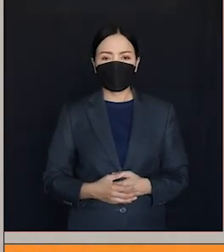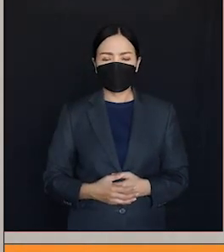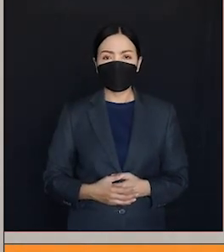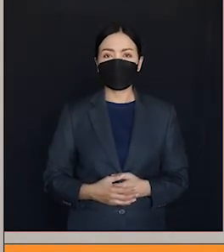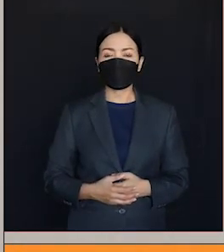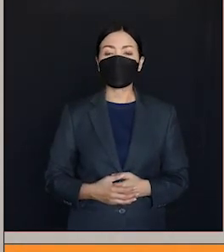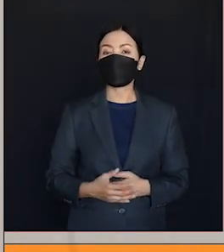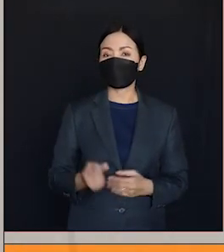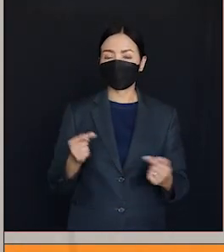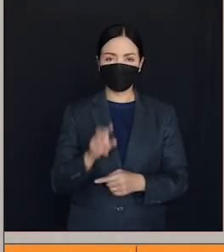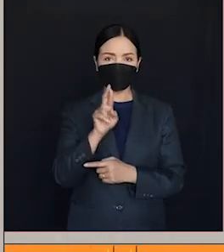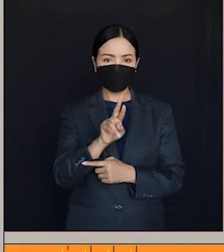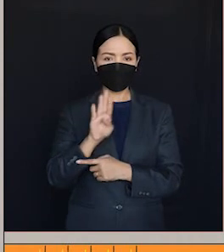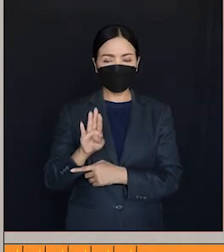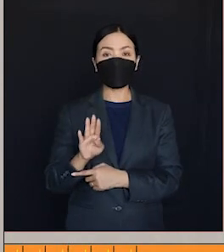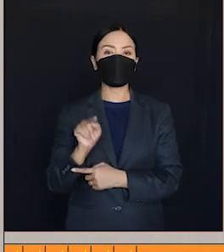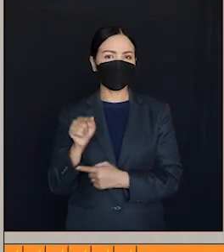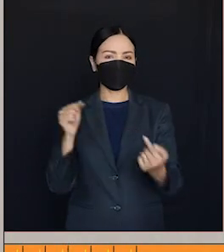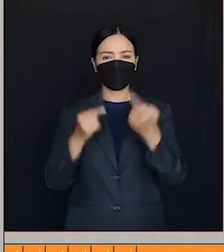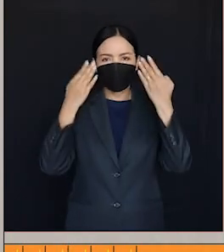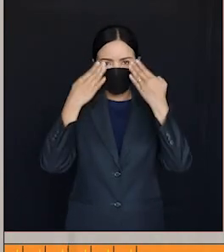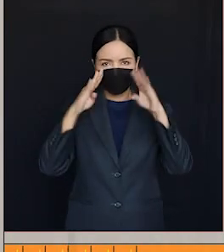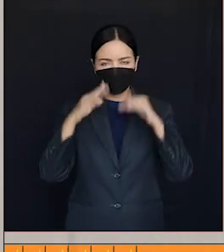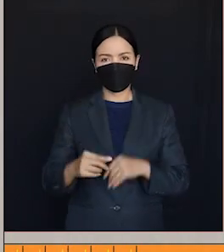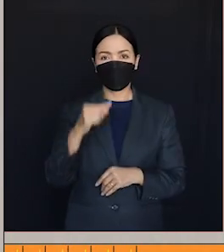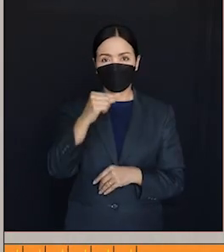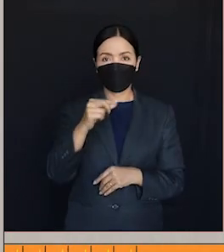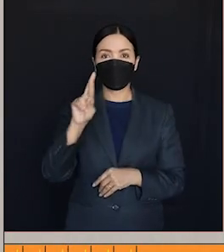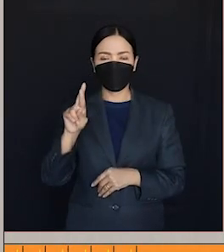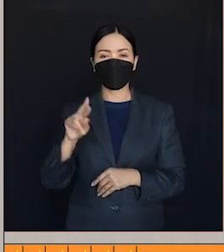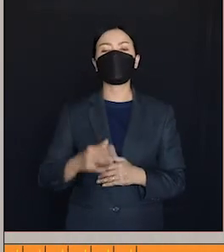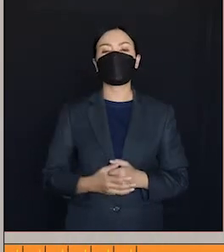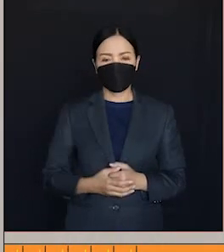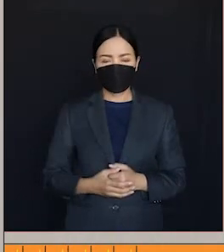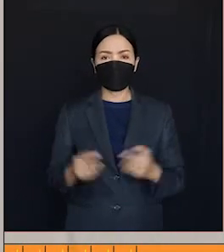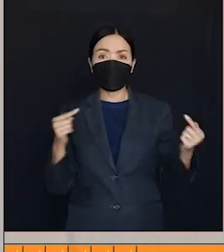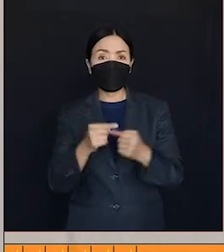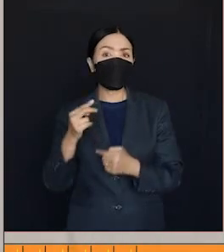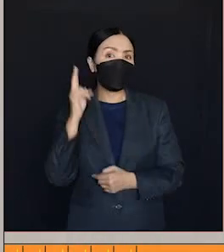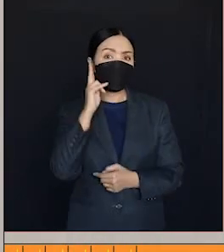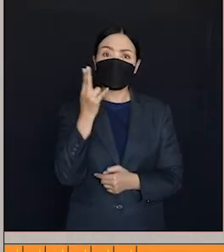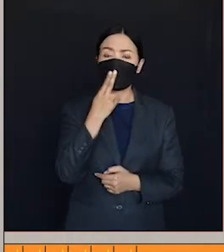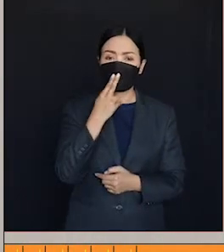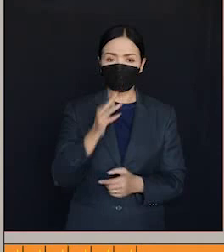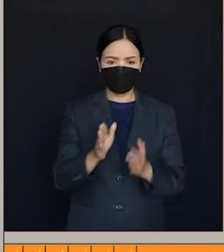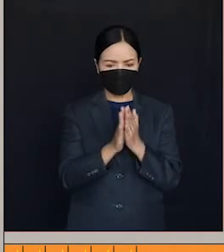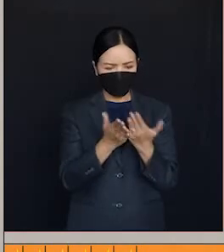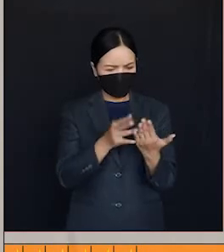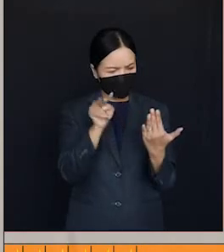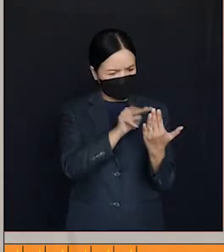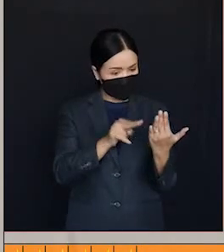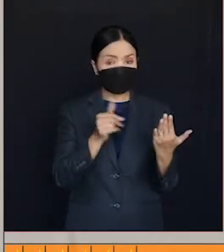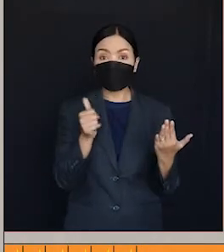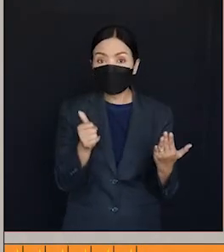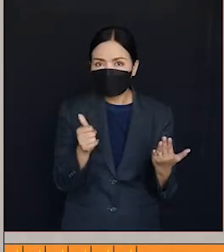ระบบเนี้ยเราก็จะมองไว้สำหรับคนตาบอด ครับ คนหูหนวกล่ะ เราคิดว่าคนหูหนวกอ่านหนังสือเออน่าจะได้